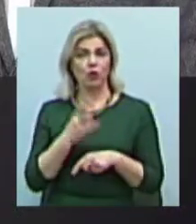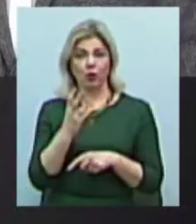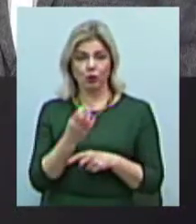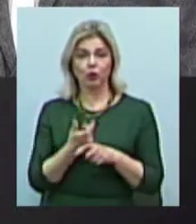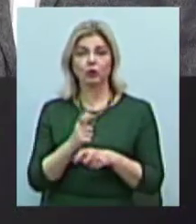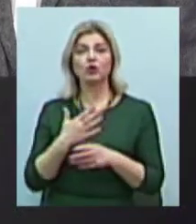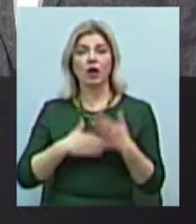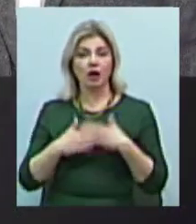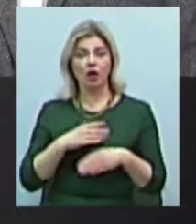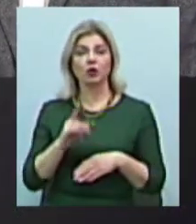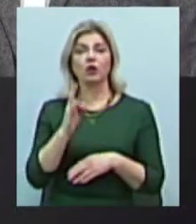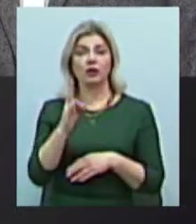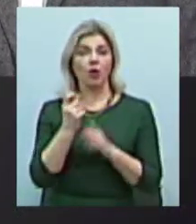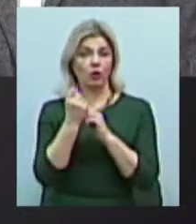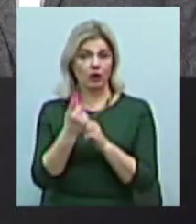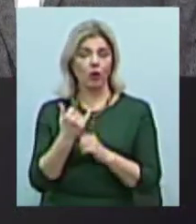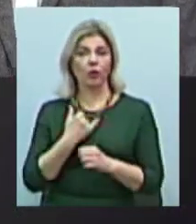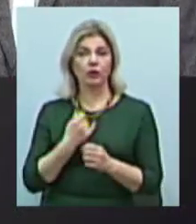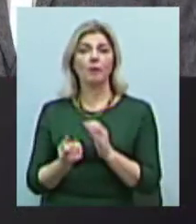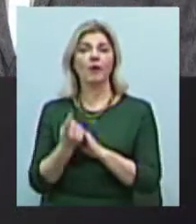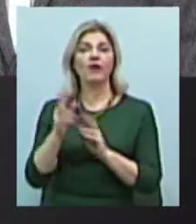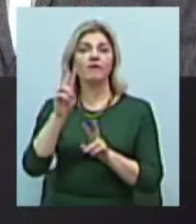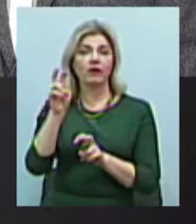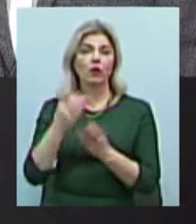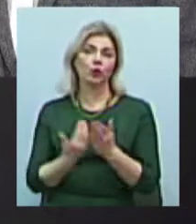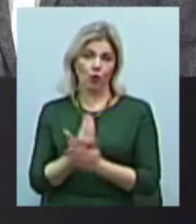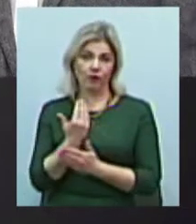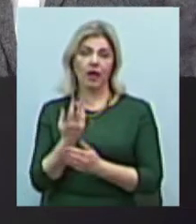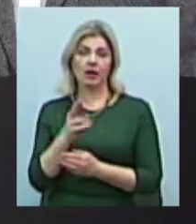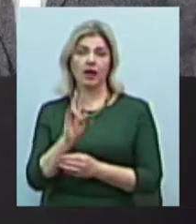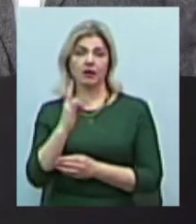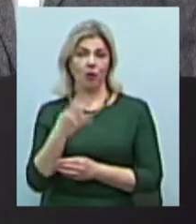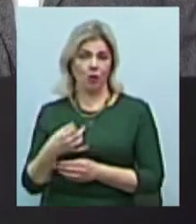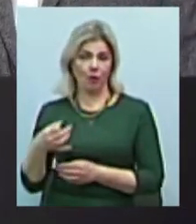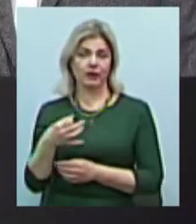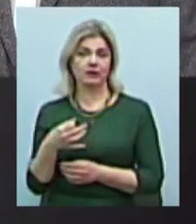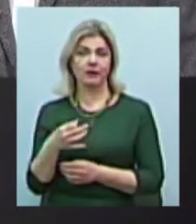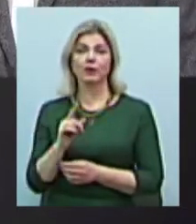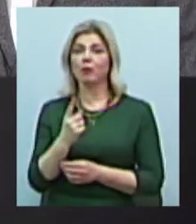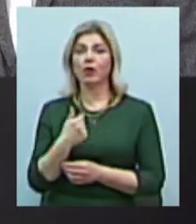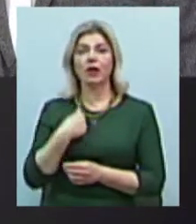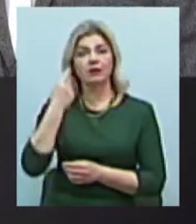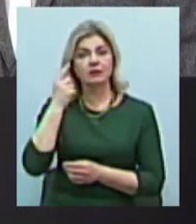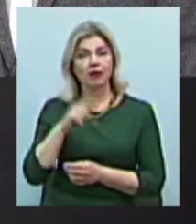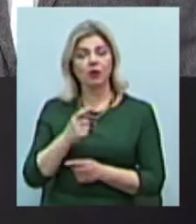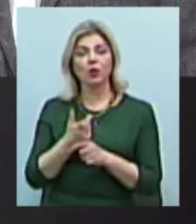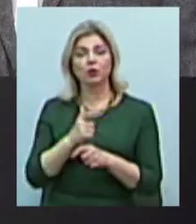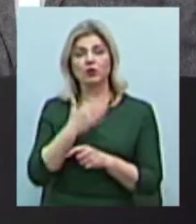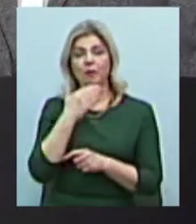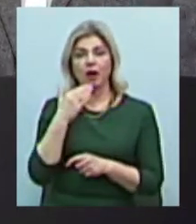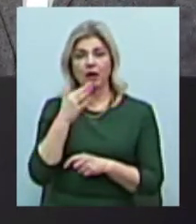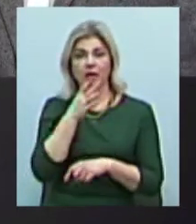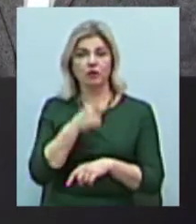на Н-11 у нас з'явилися підрядники нові для Миколаївської області, оскільки я знаю, що дуже багато